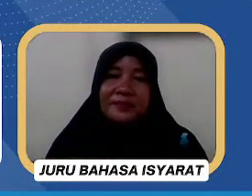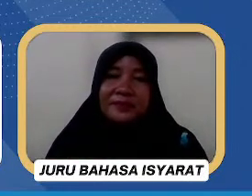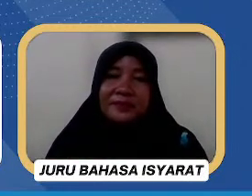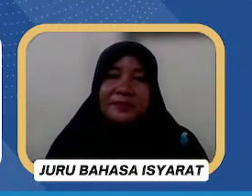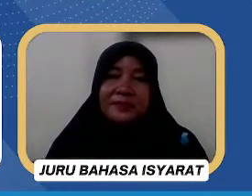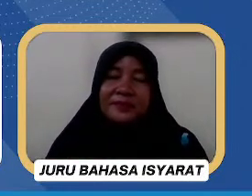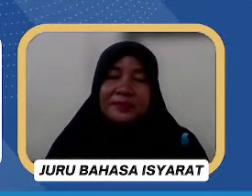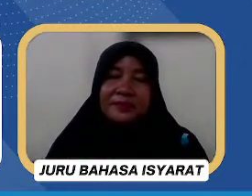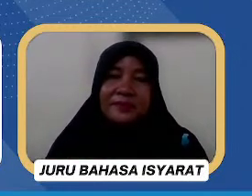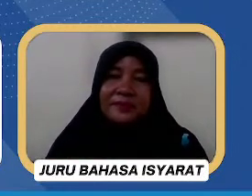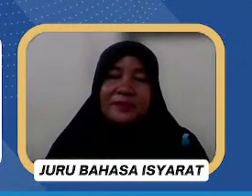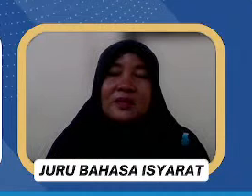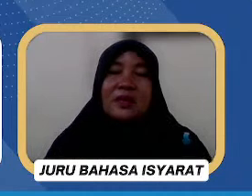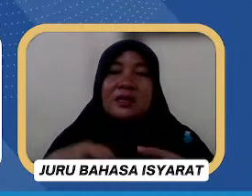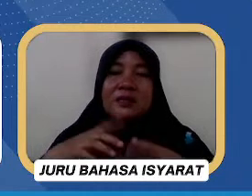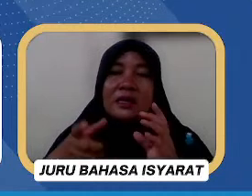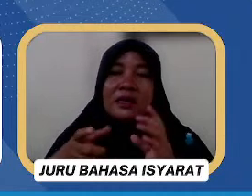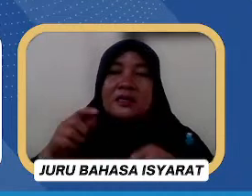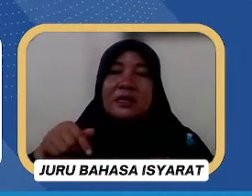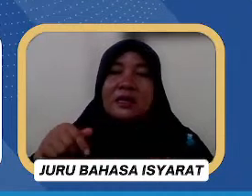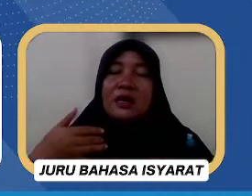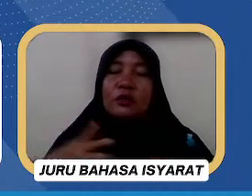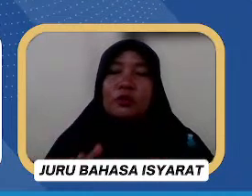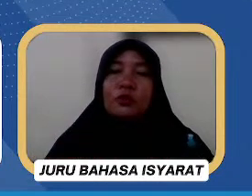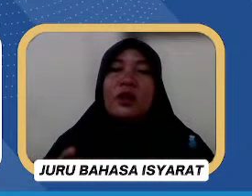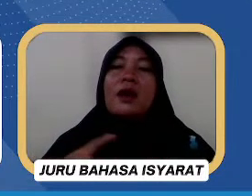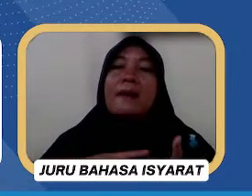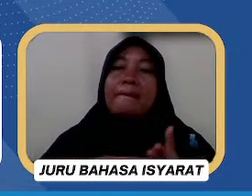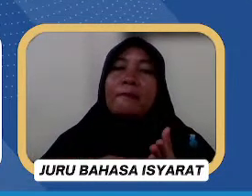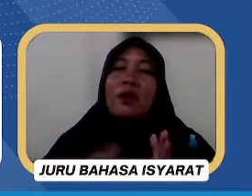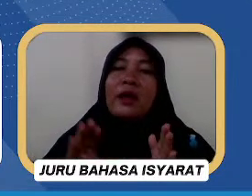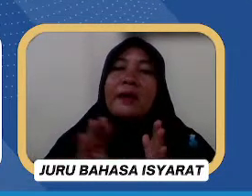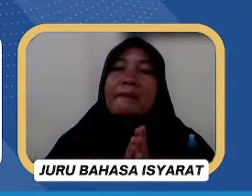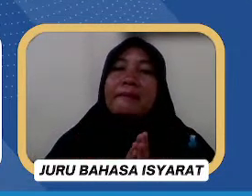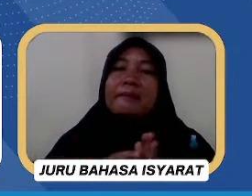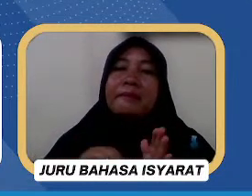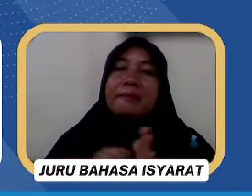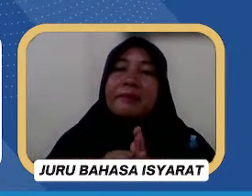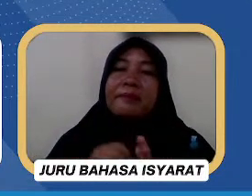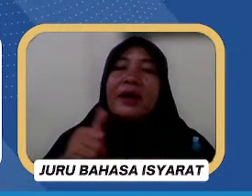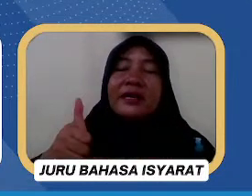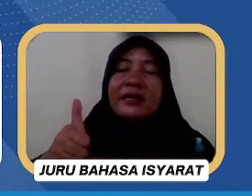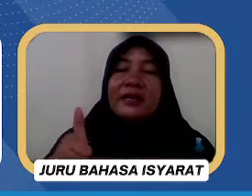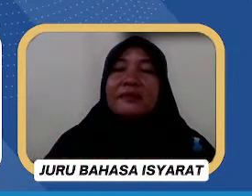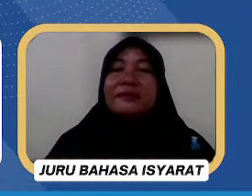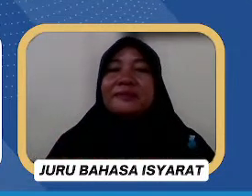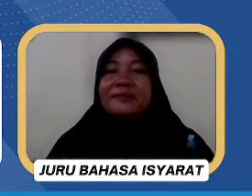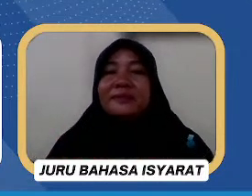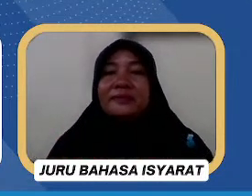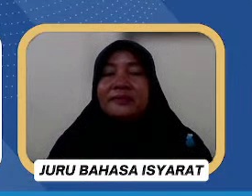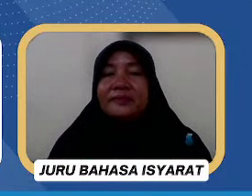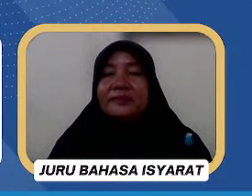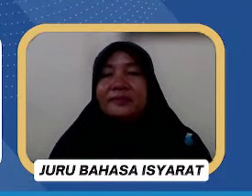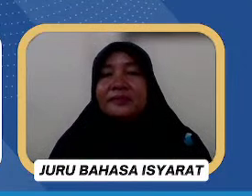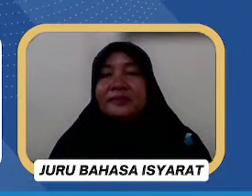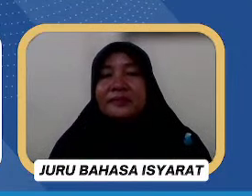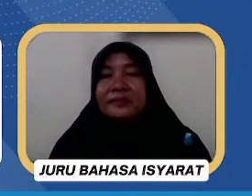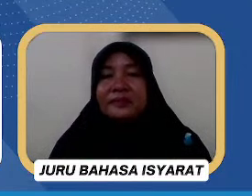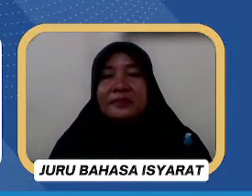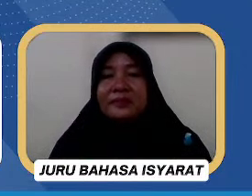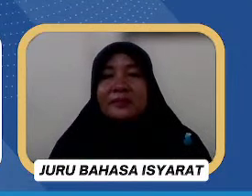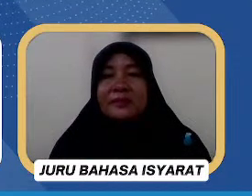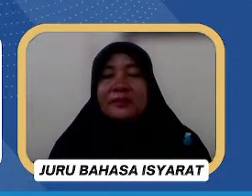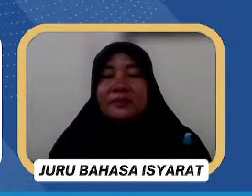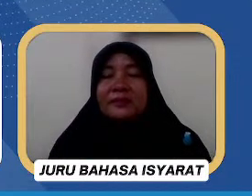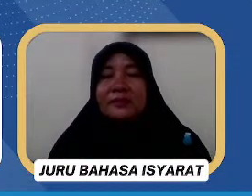kecenderungan sekarang mulai membaik. Artinya partisipasi publik terhadap isu-isu nasional itu mulai